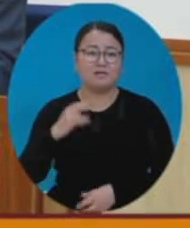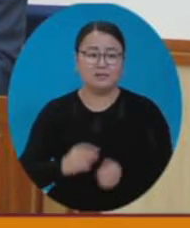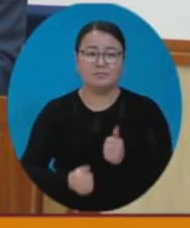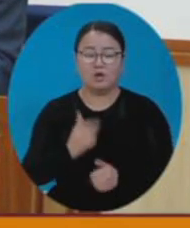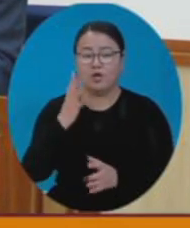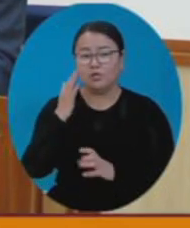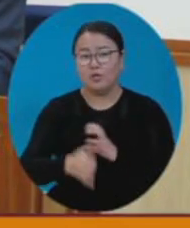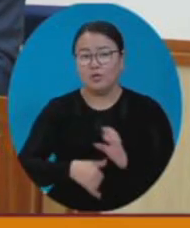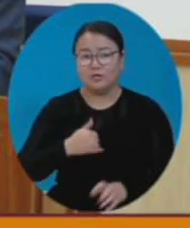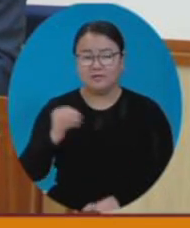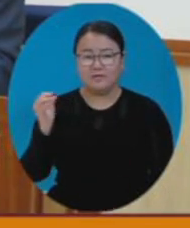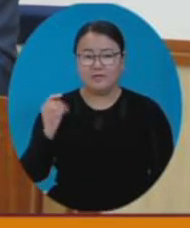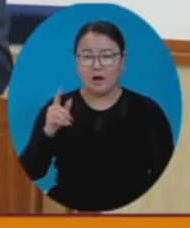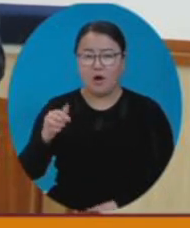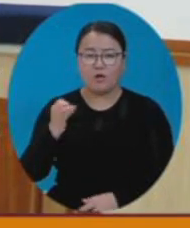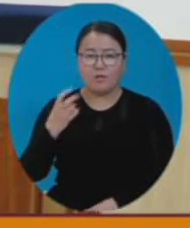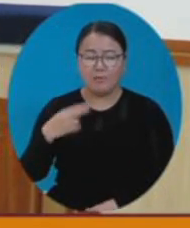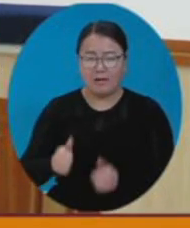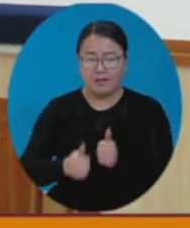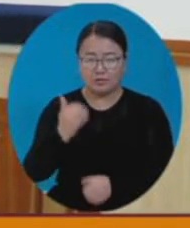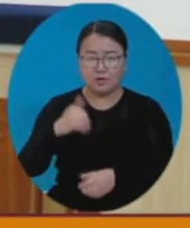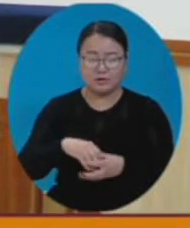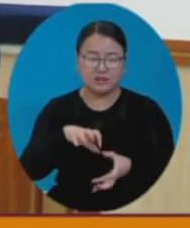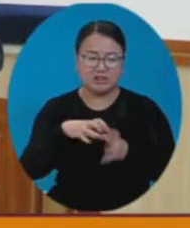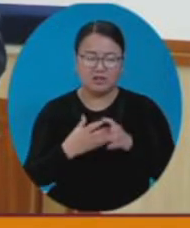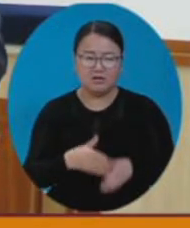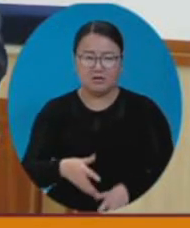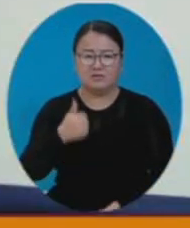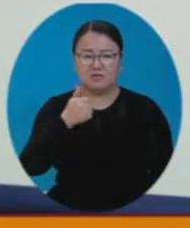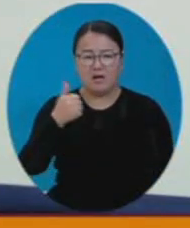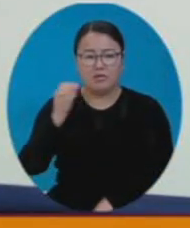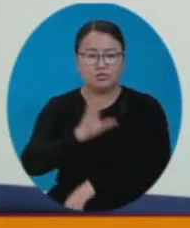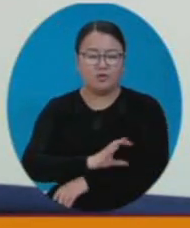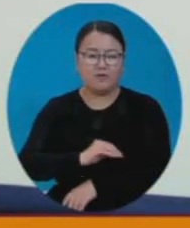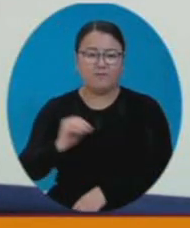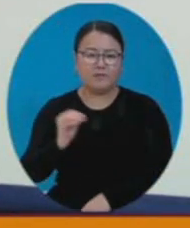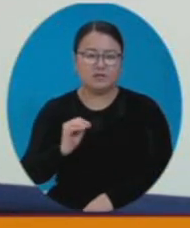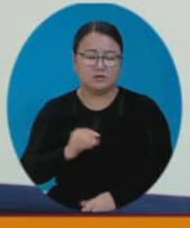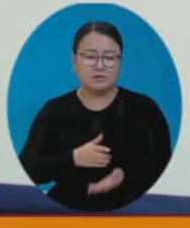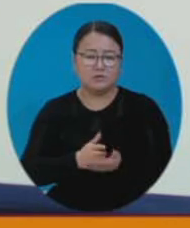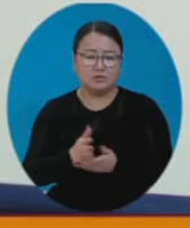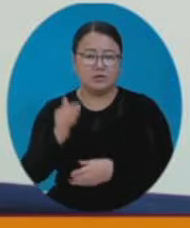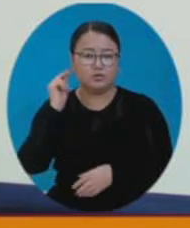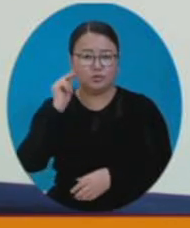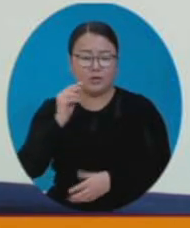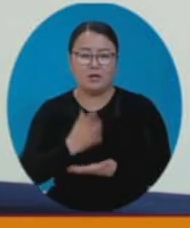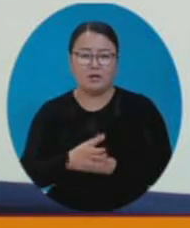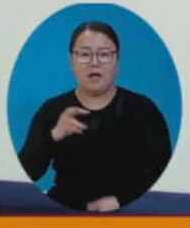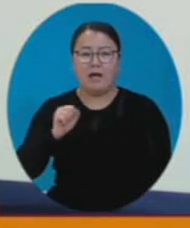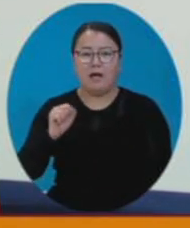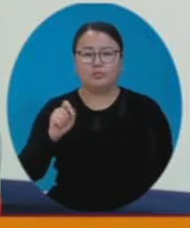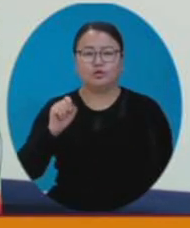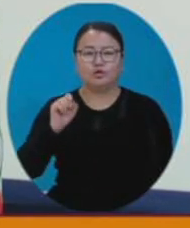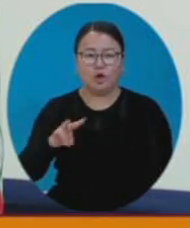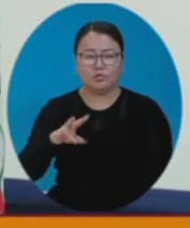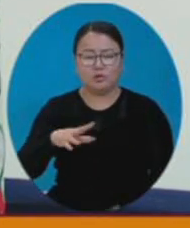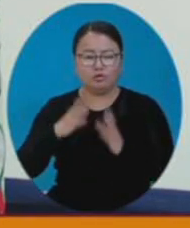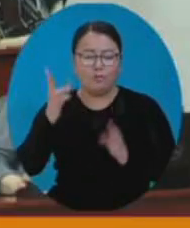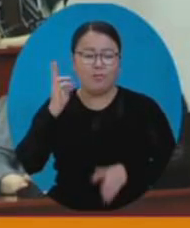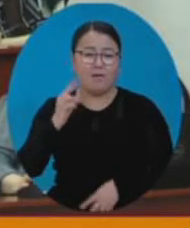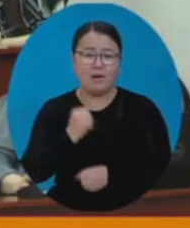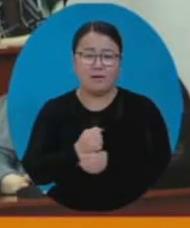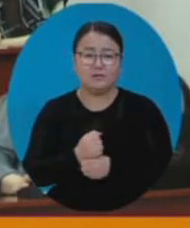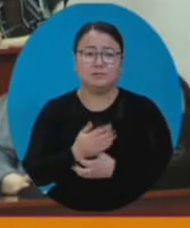улсын олимпиадад амжилттай оролцсон сурагчид дэлхийд нэр хүндтэй сургуулиудад физикийн чиглэлээр суралцахаас гадна Amazon зэрэг томоохон компаниудад ажиллаж